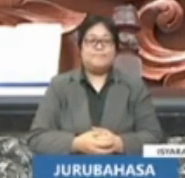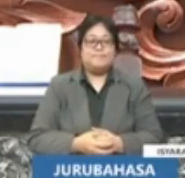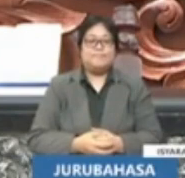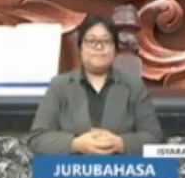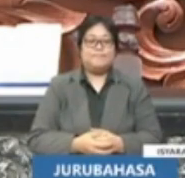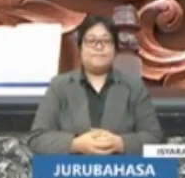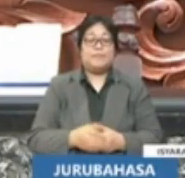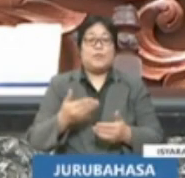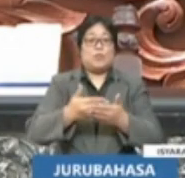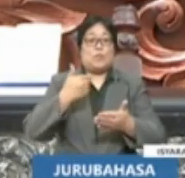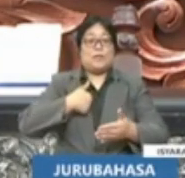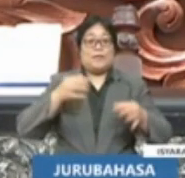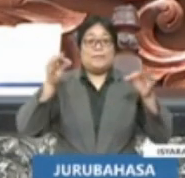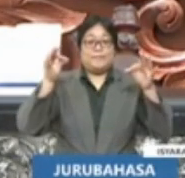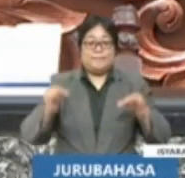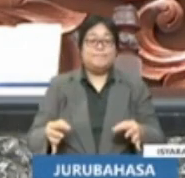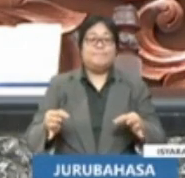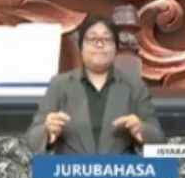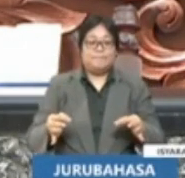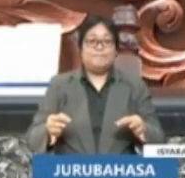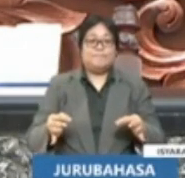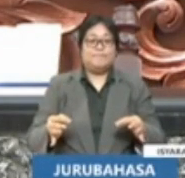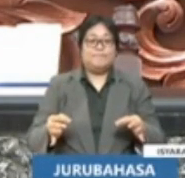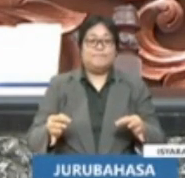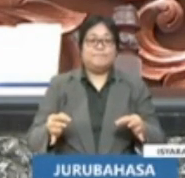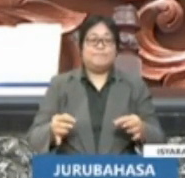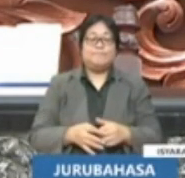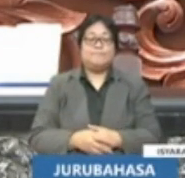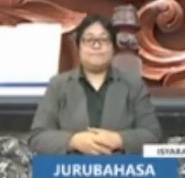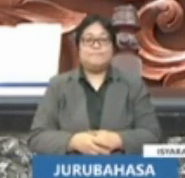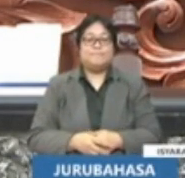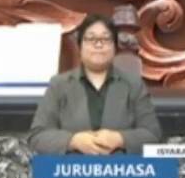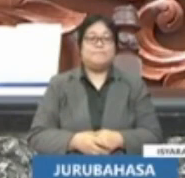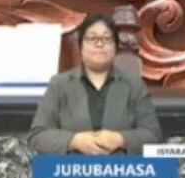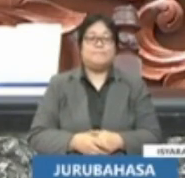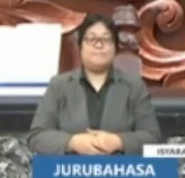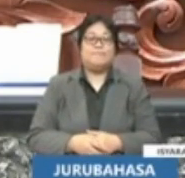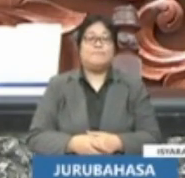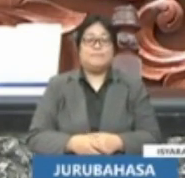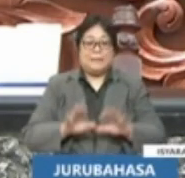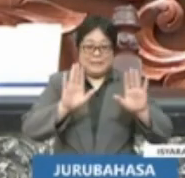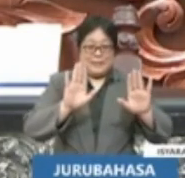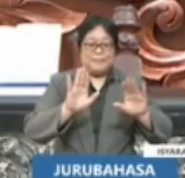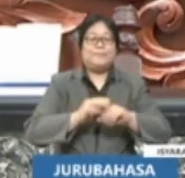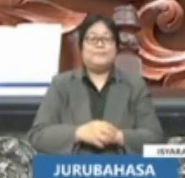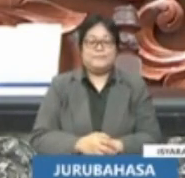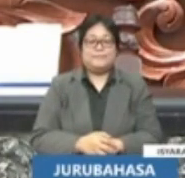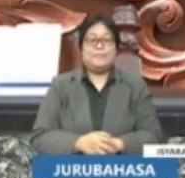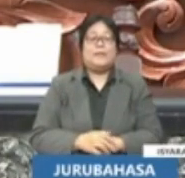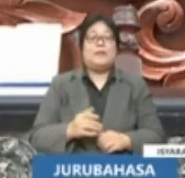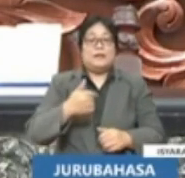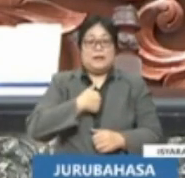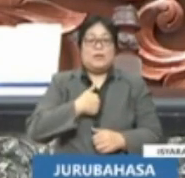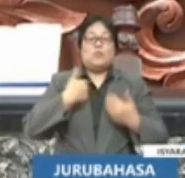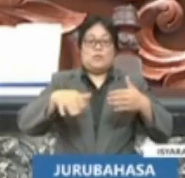Yang Berhormat tersebut sebelum saya boleh memutuskan usul Yang Berhormat masalah. Sekejap ya. Oleh